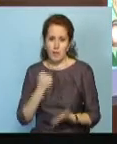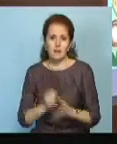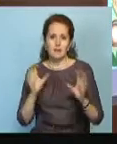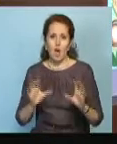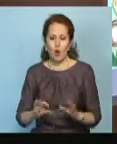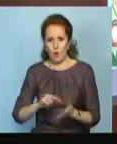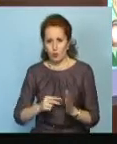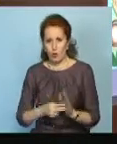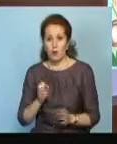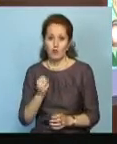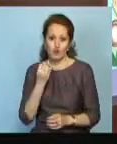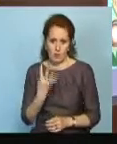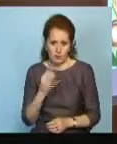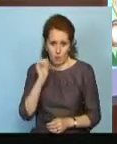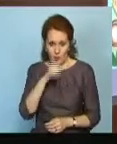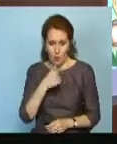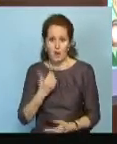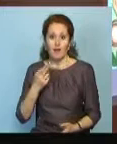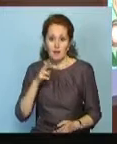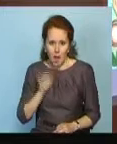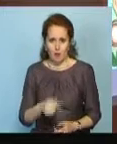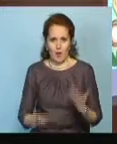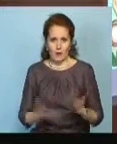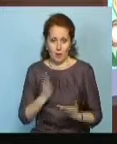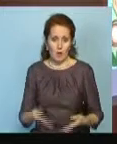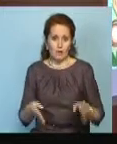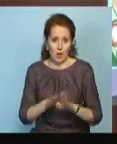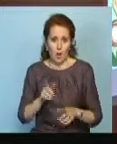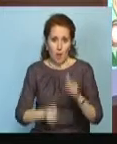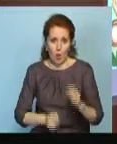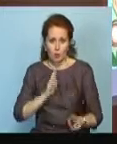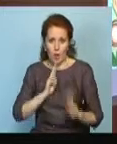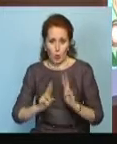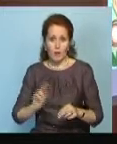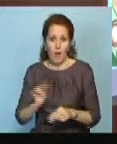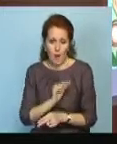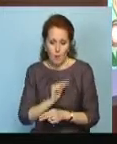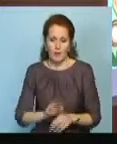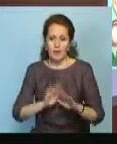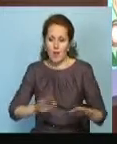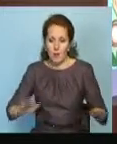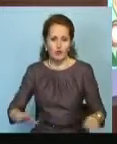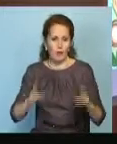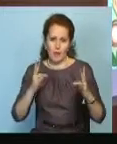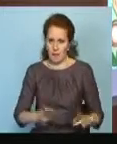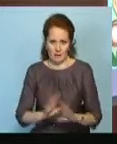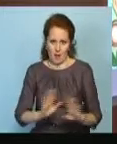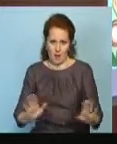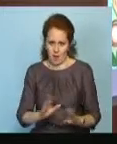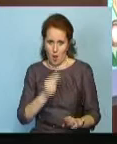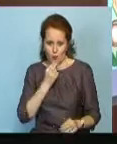на 2014 год. Даже если будет закрыта молочная кухня на ремонт, детское население не пострадает в плане